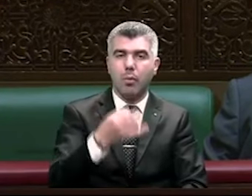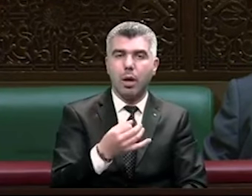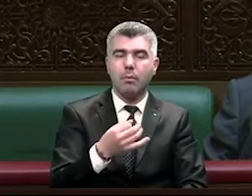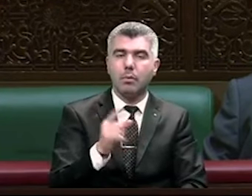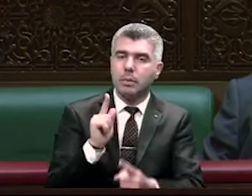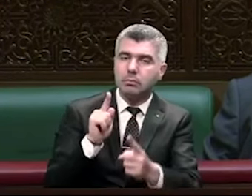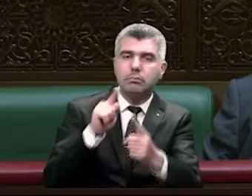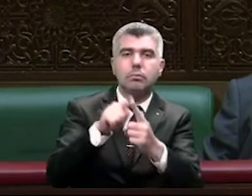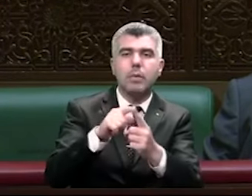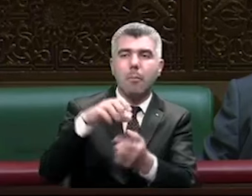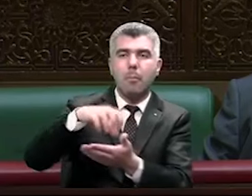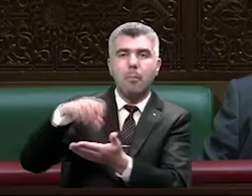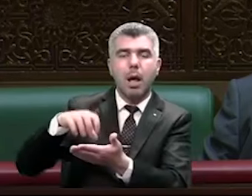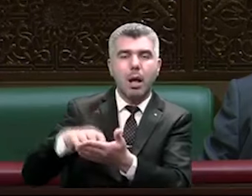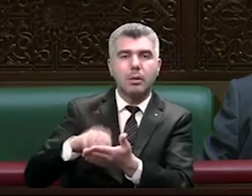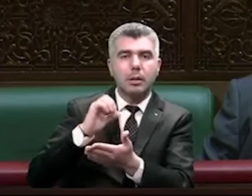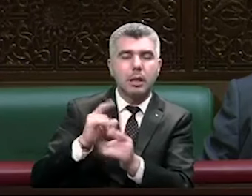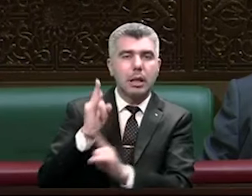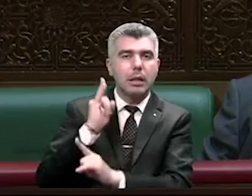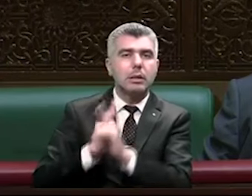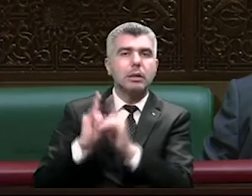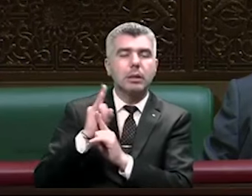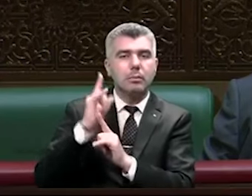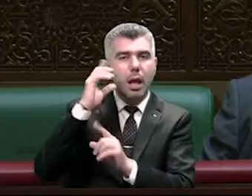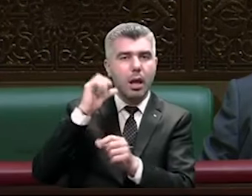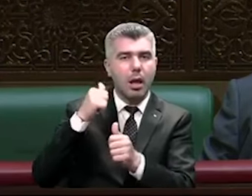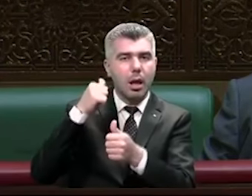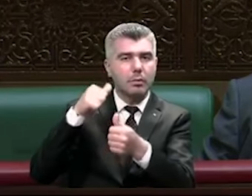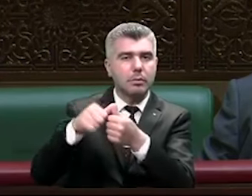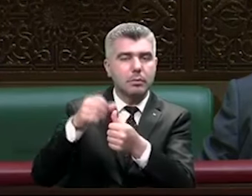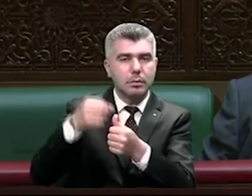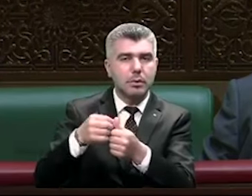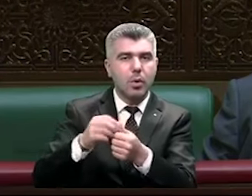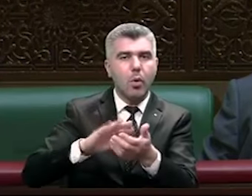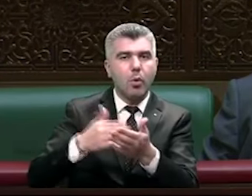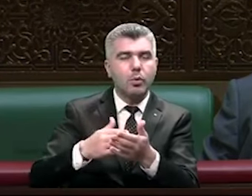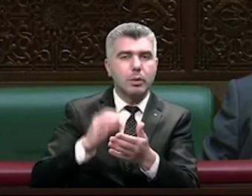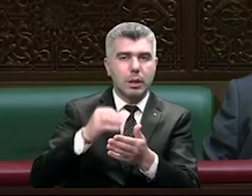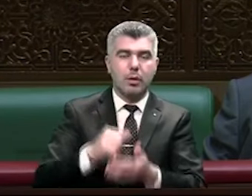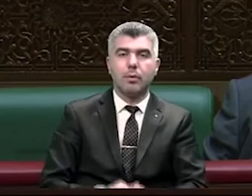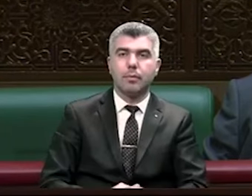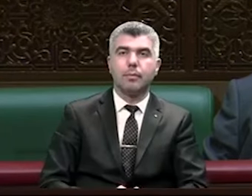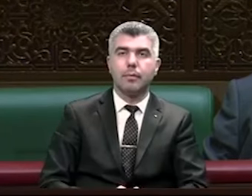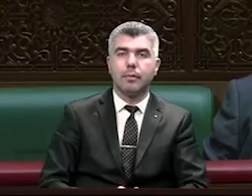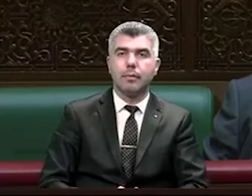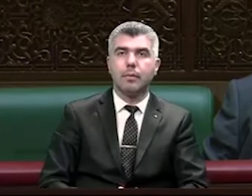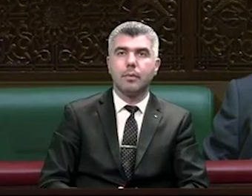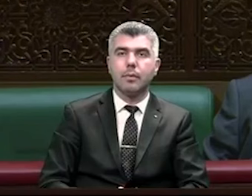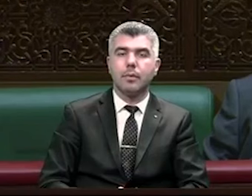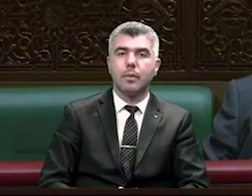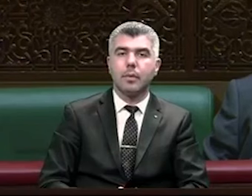وتعزيز مناطقها واستغلال تراثها داخل النسيج الاقتصادي والسياحي الوطني ما ي